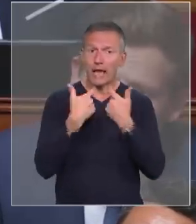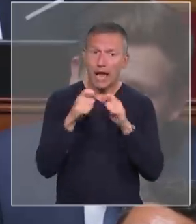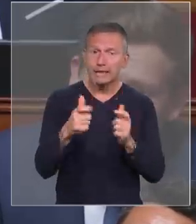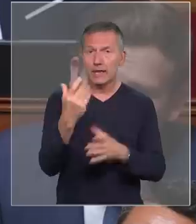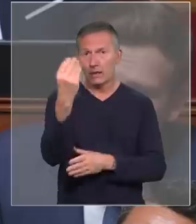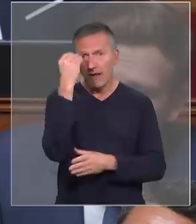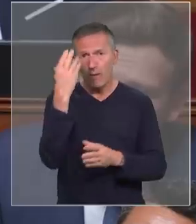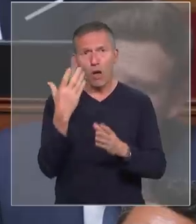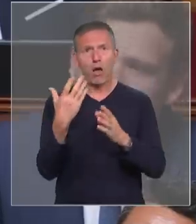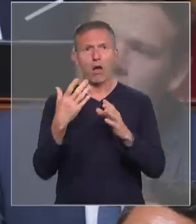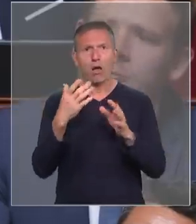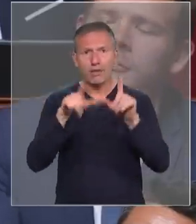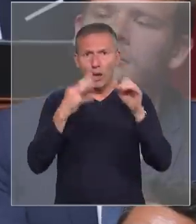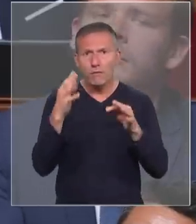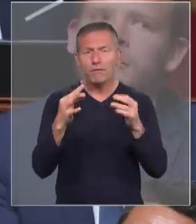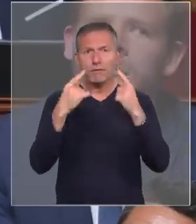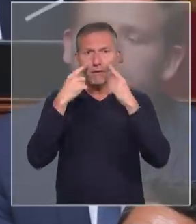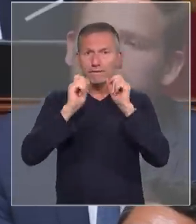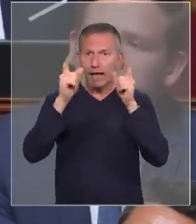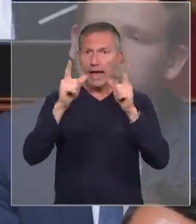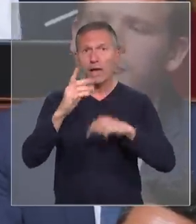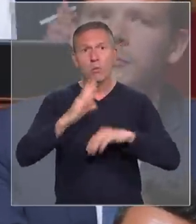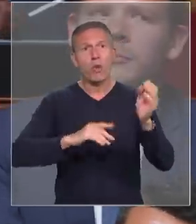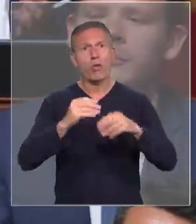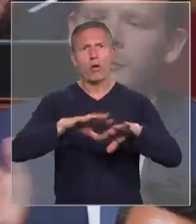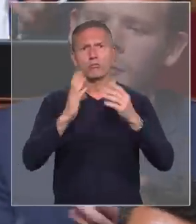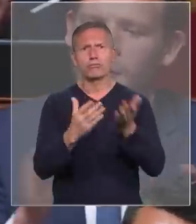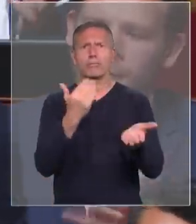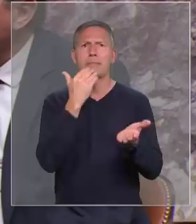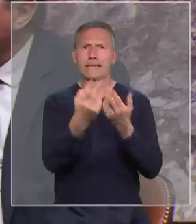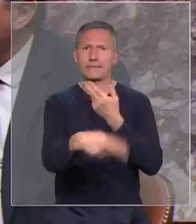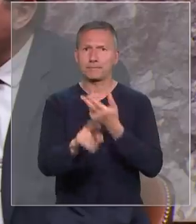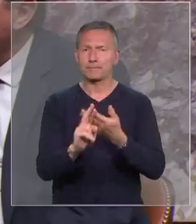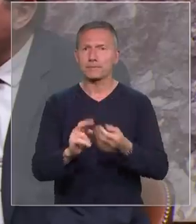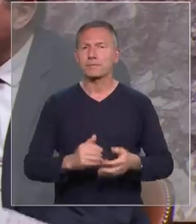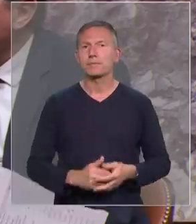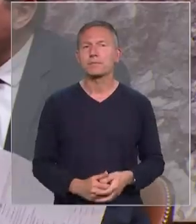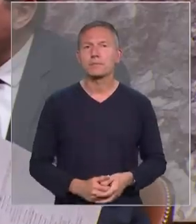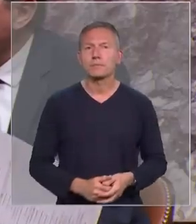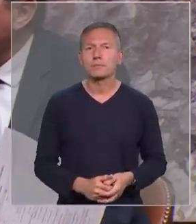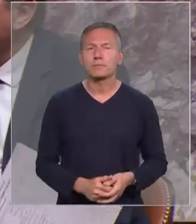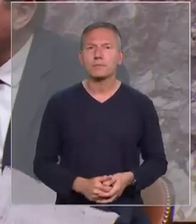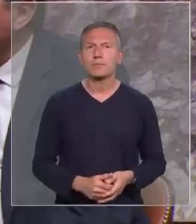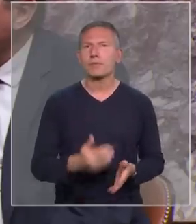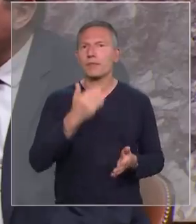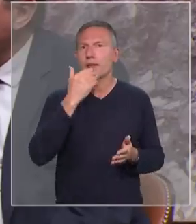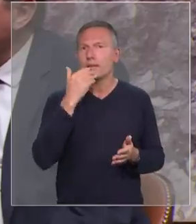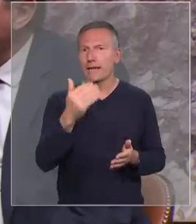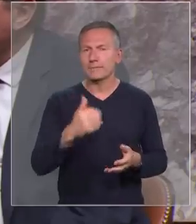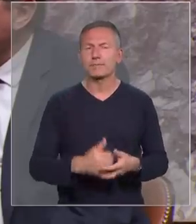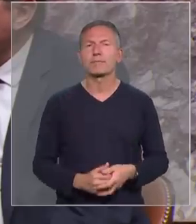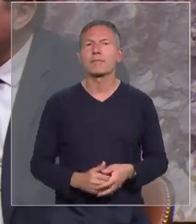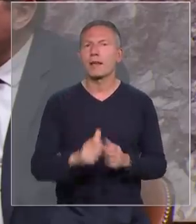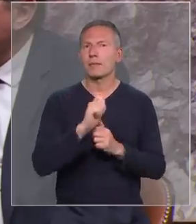savoir, à la découverte, à l'éveil, et donc au bonheur? Je vous remercie. Je vous remercie. La parole est à Monsieur